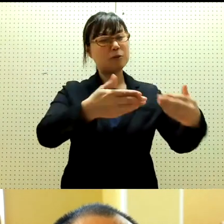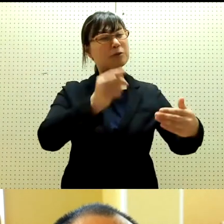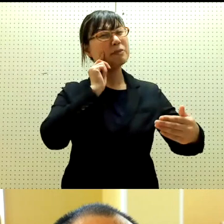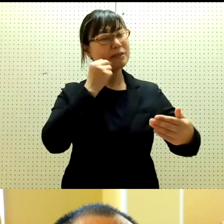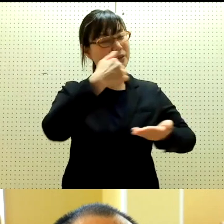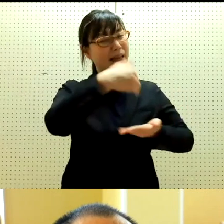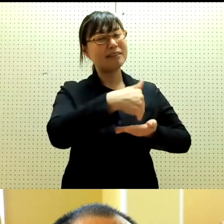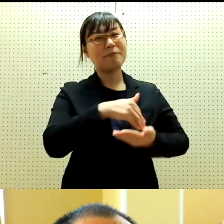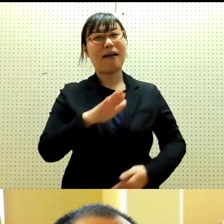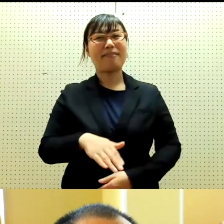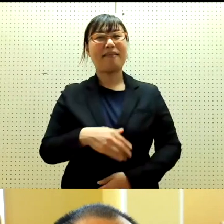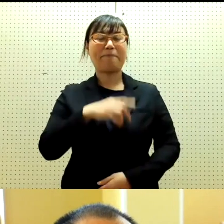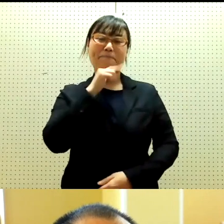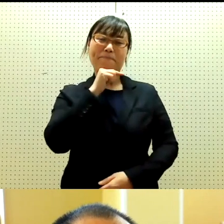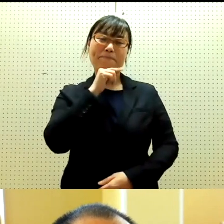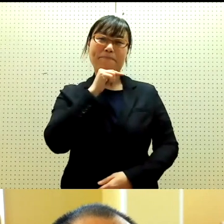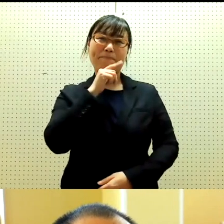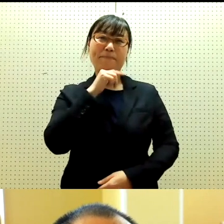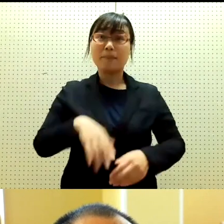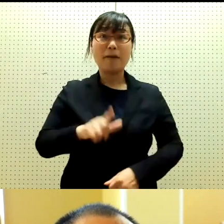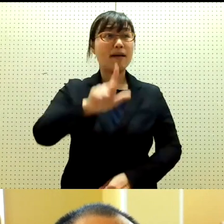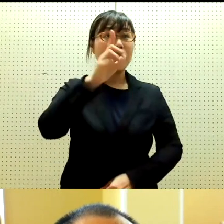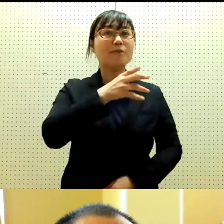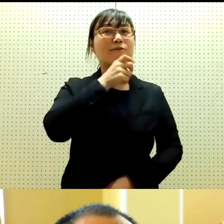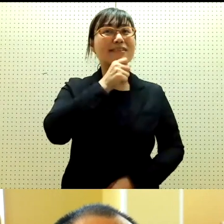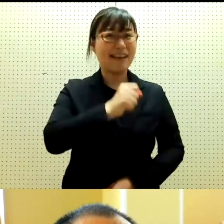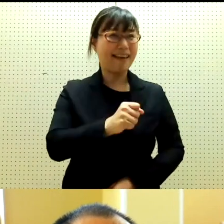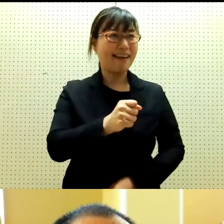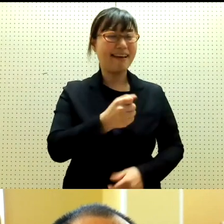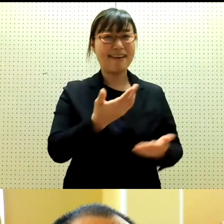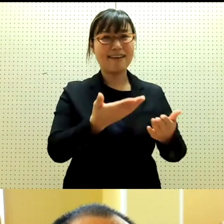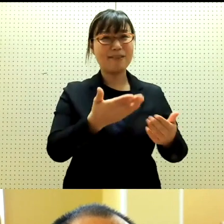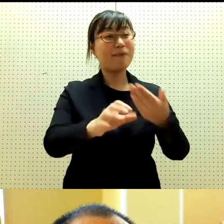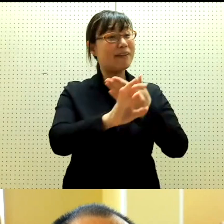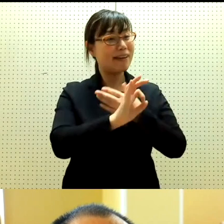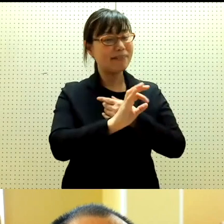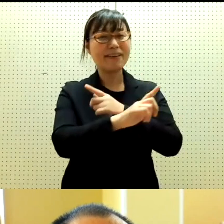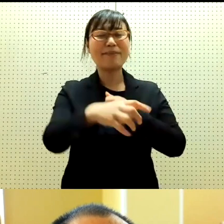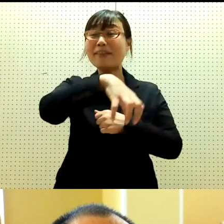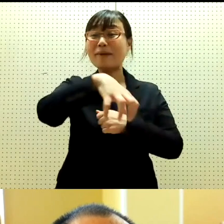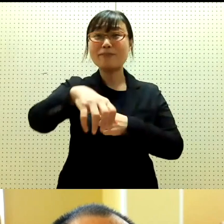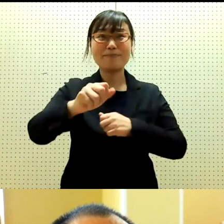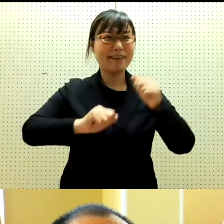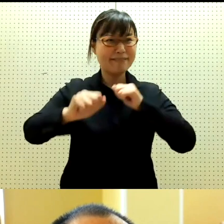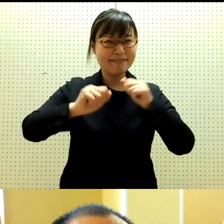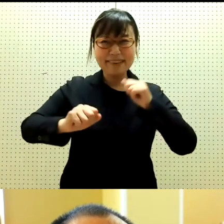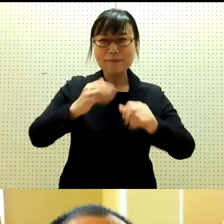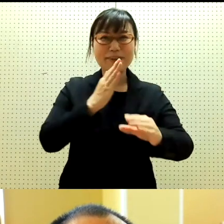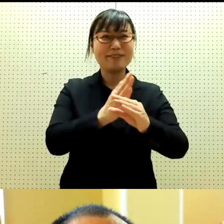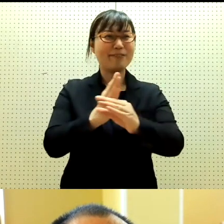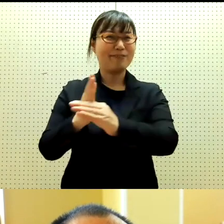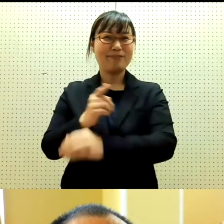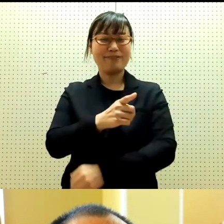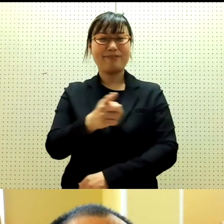ますが、今上祖師谷の例とかたくさんいろんなところで頑張ってくれているので、もう少しかなっていうふうに思っていますが、それをやっぱり、